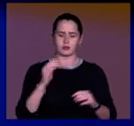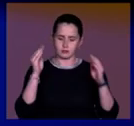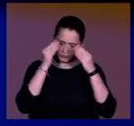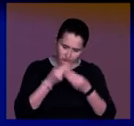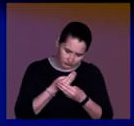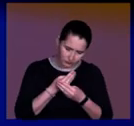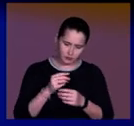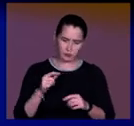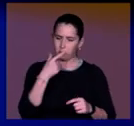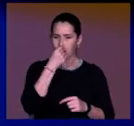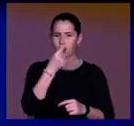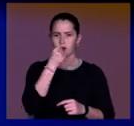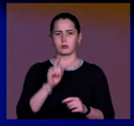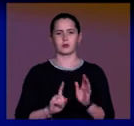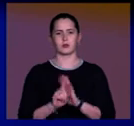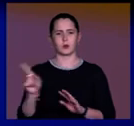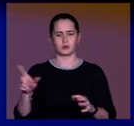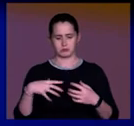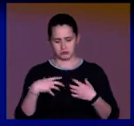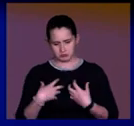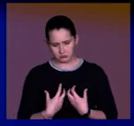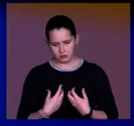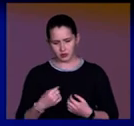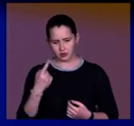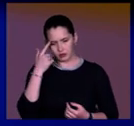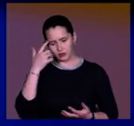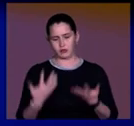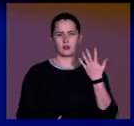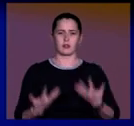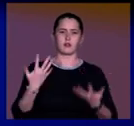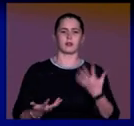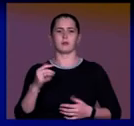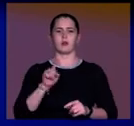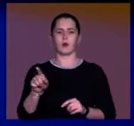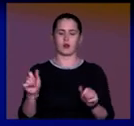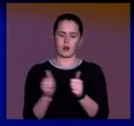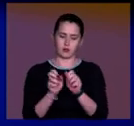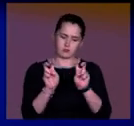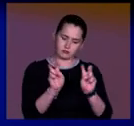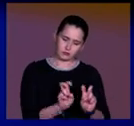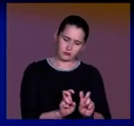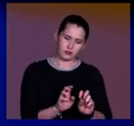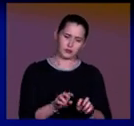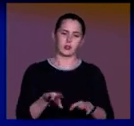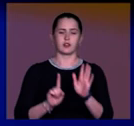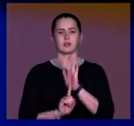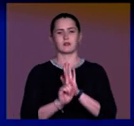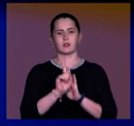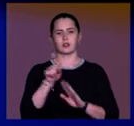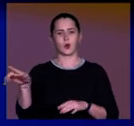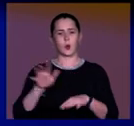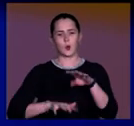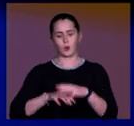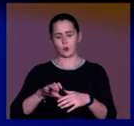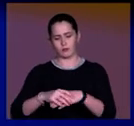алёша шел за ней смущенный и растерянный он сел рядом с ней на склоне оврага взял